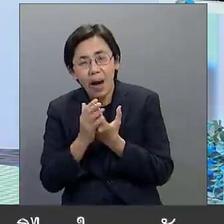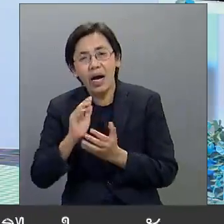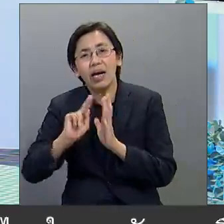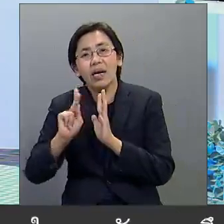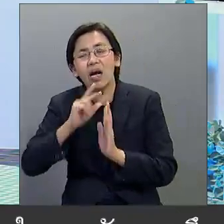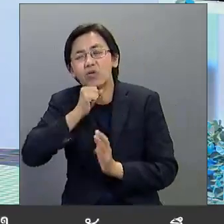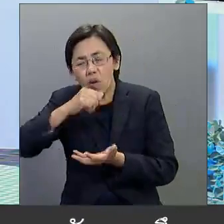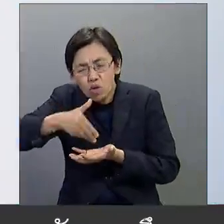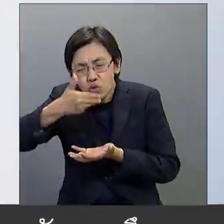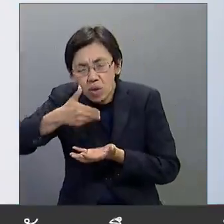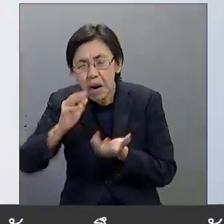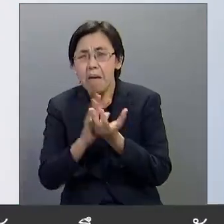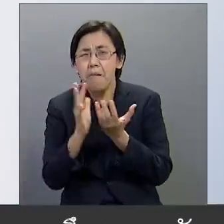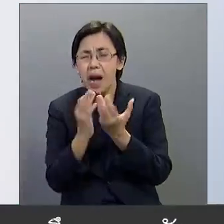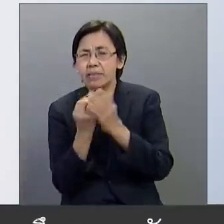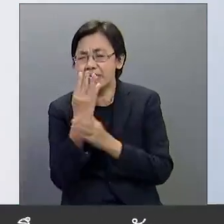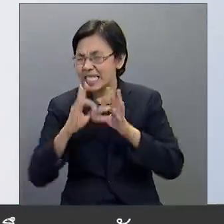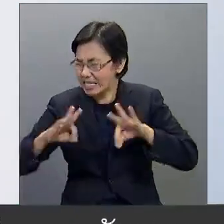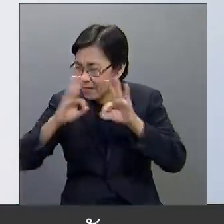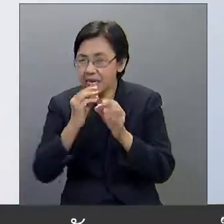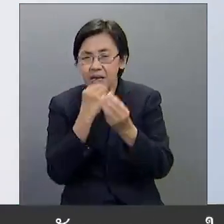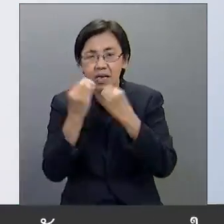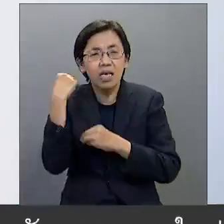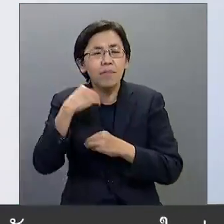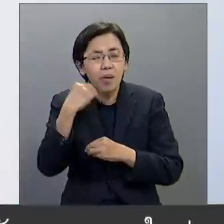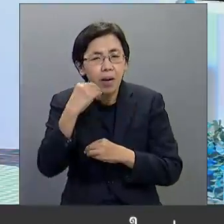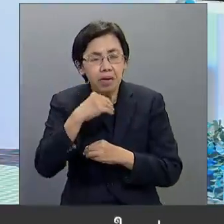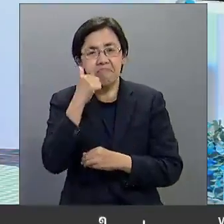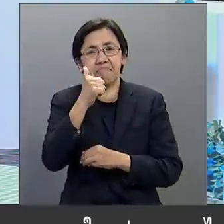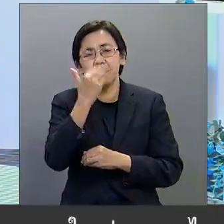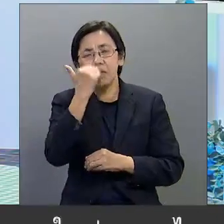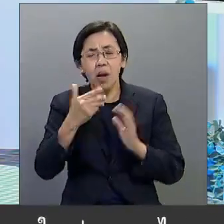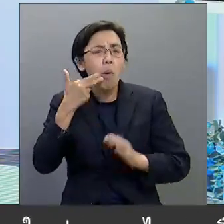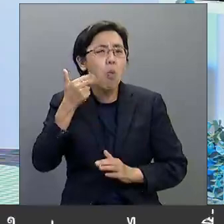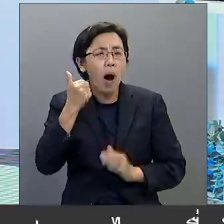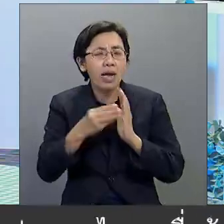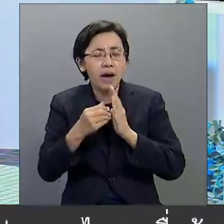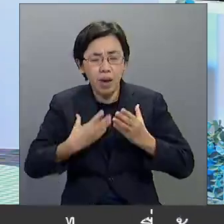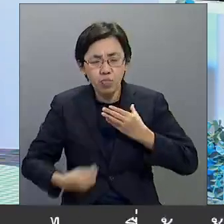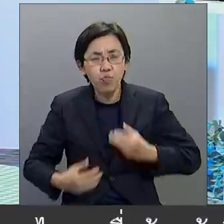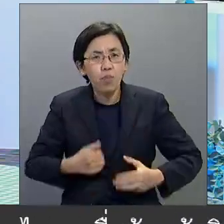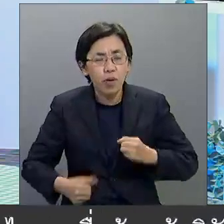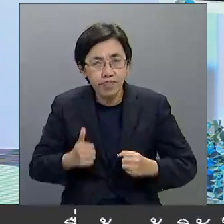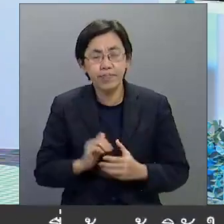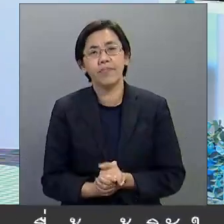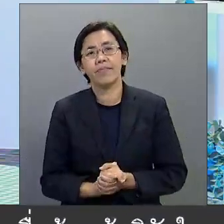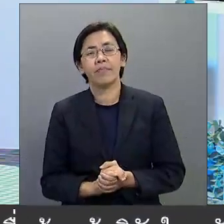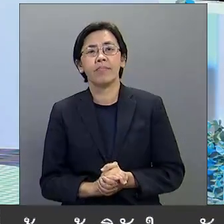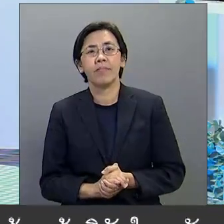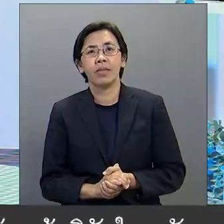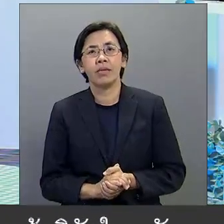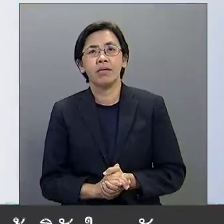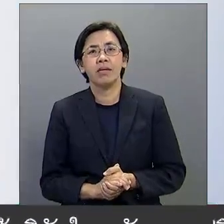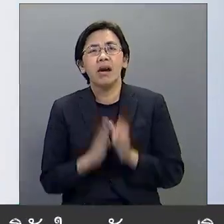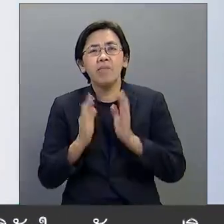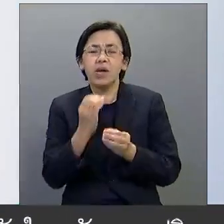ว่าเป็นสิ่งที่สำคัญที่จะชะลอการดูดซึมน้ำตาลและไขมันนะครับแล้วก็จะมีสารพฤกษเคมีทั้งหลายแหละซึ่งสารเหล่านี้บางคนบ